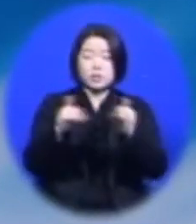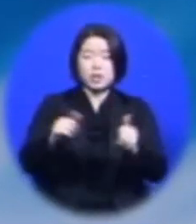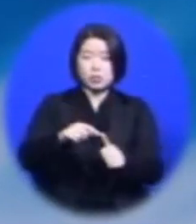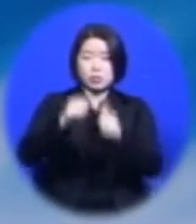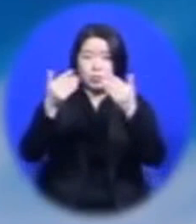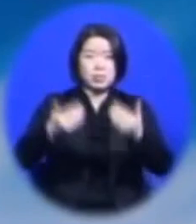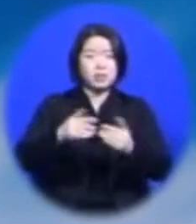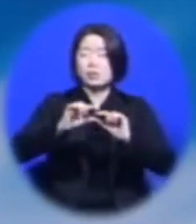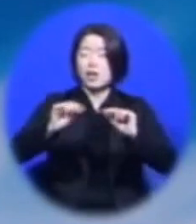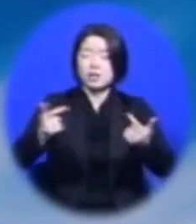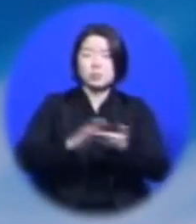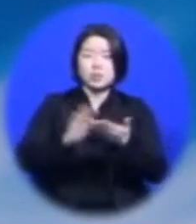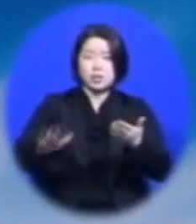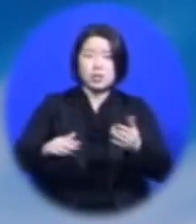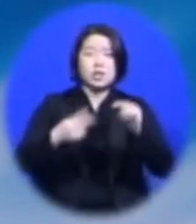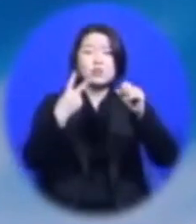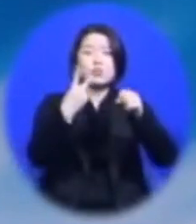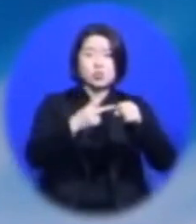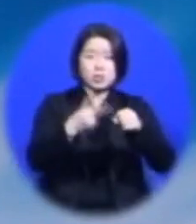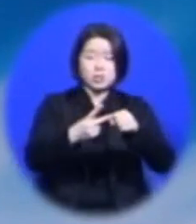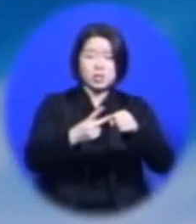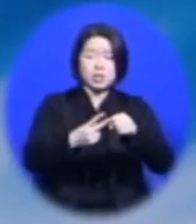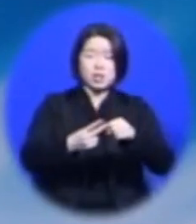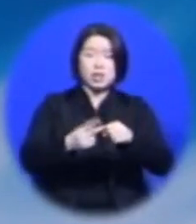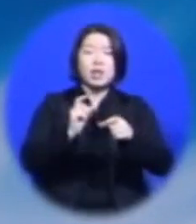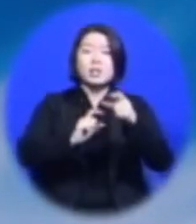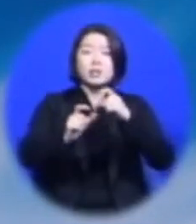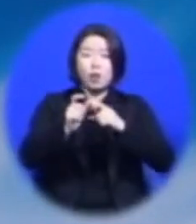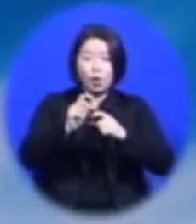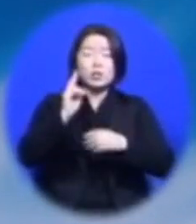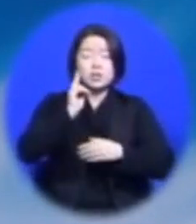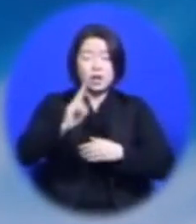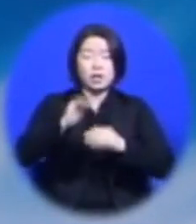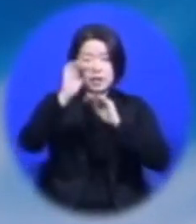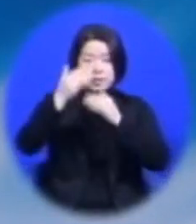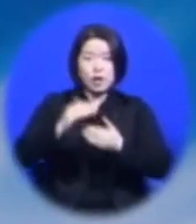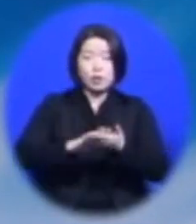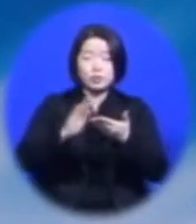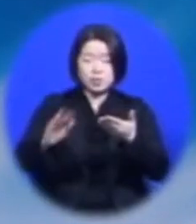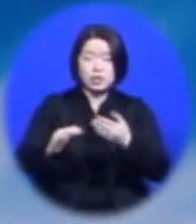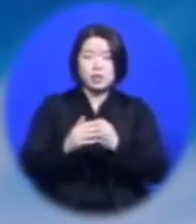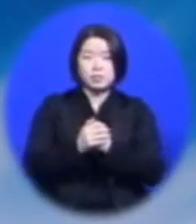구원받는 거 아닙니다. 두 번째, 좀 더 심각한 내용입니다.